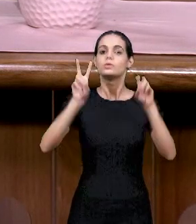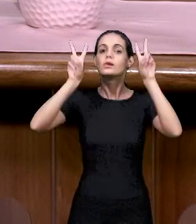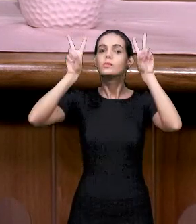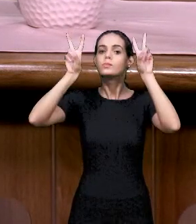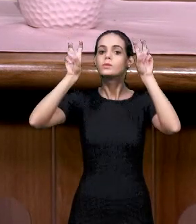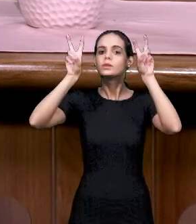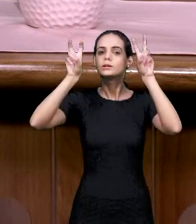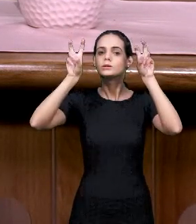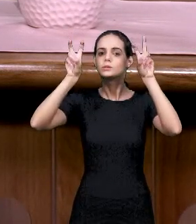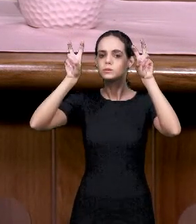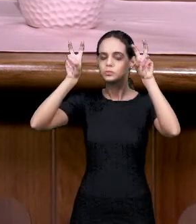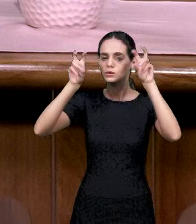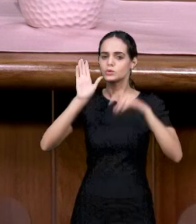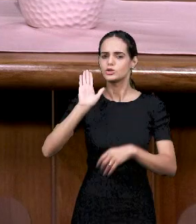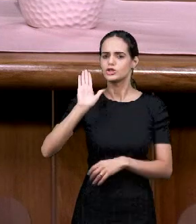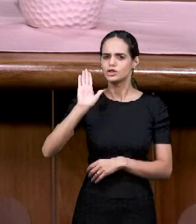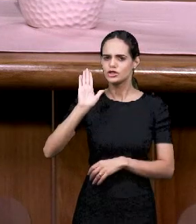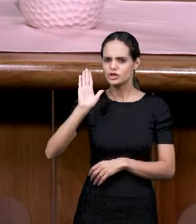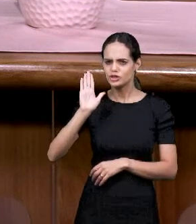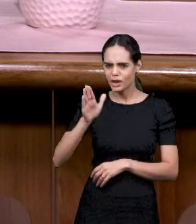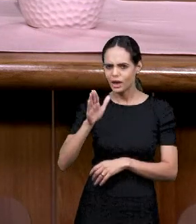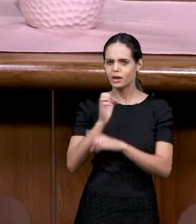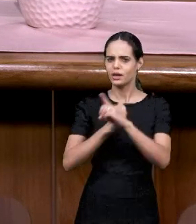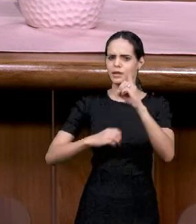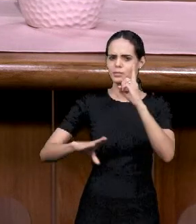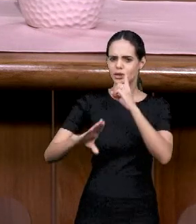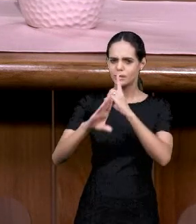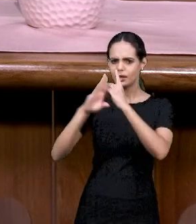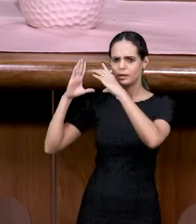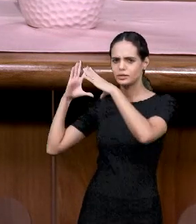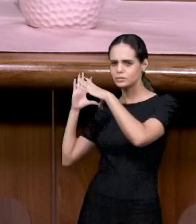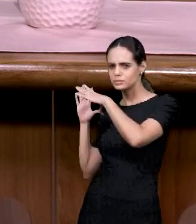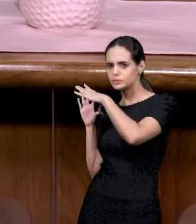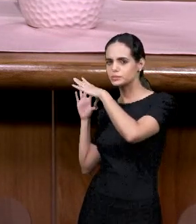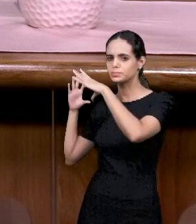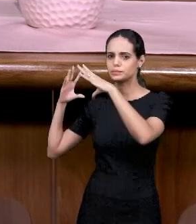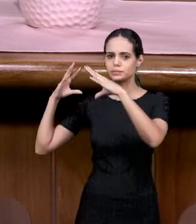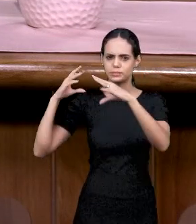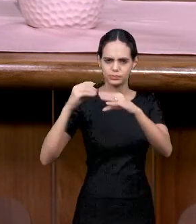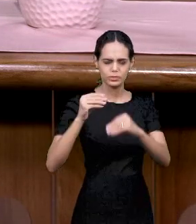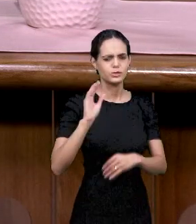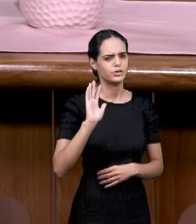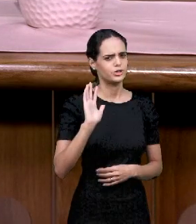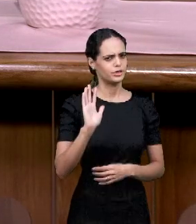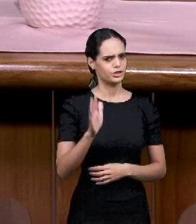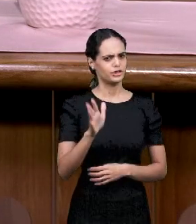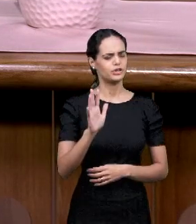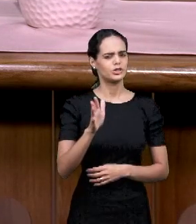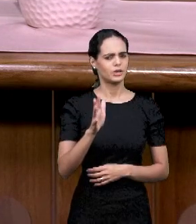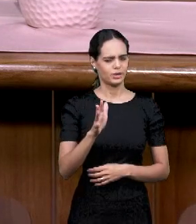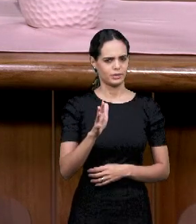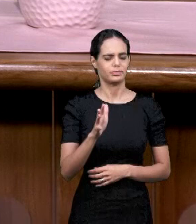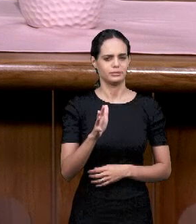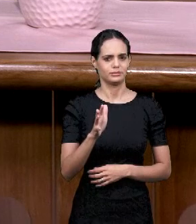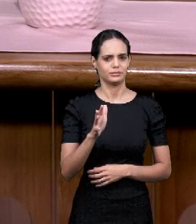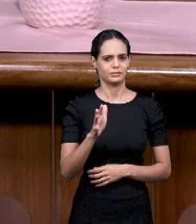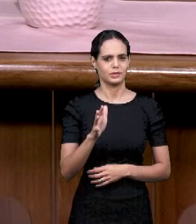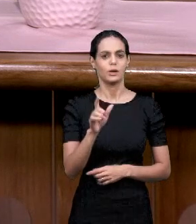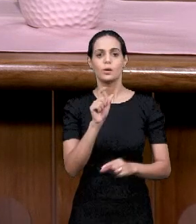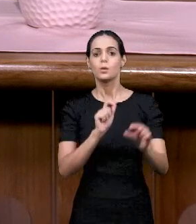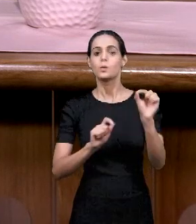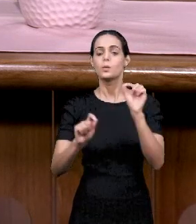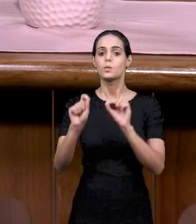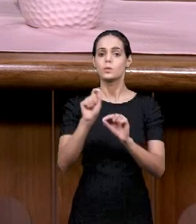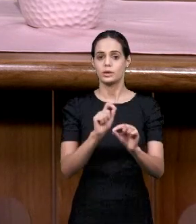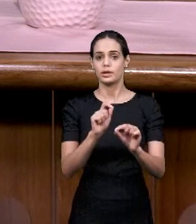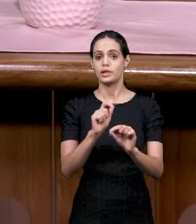continuer foi notre sujet, abordado le nas sujet que nous nossas avons abordé dans l'école biblique reuniões dominicale précédente, relacionado aos lié encontros do Senhor aux Jesus rencontres du Seigneur com